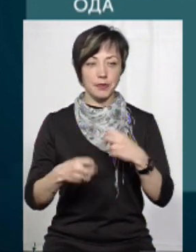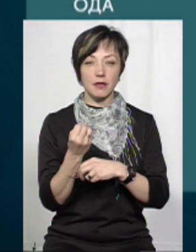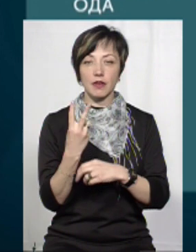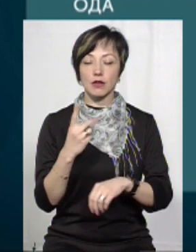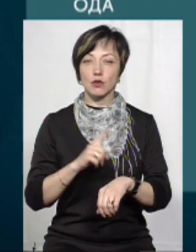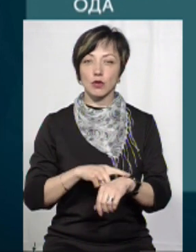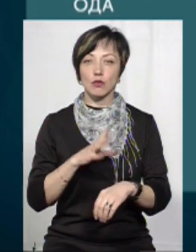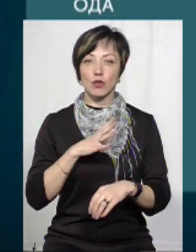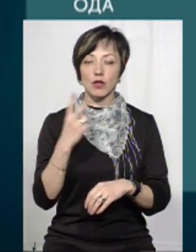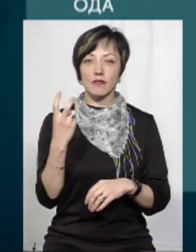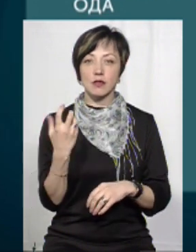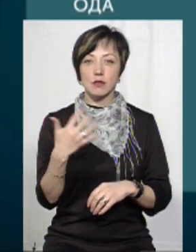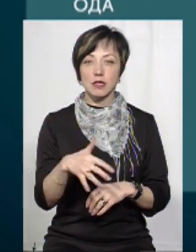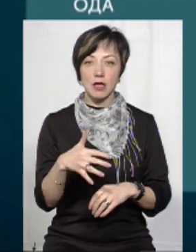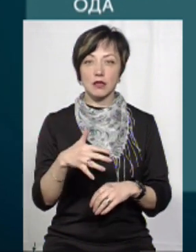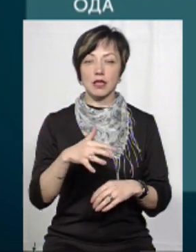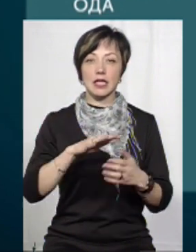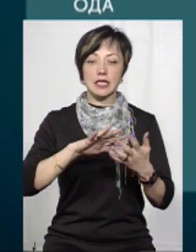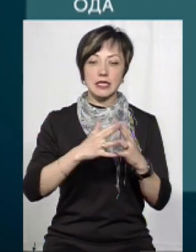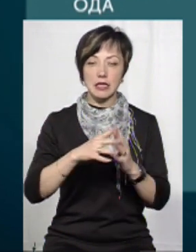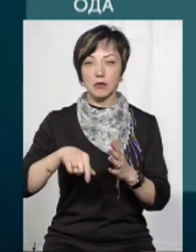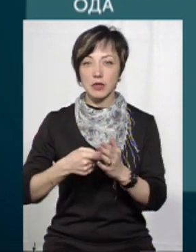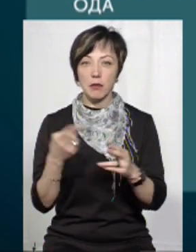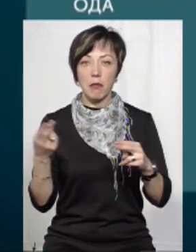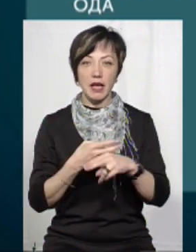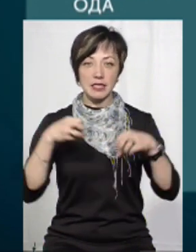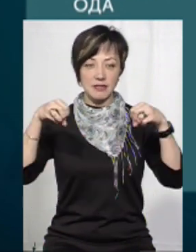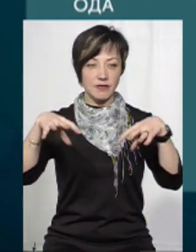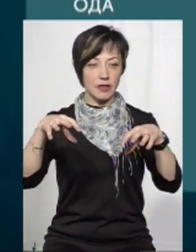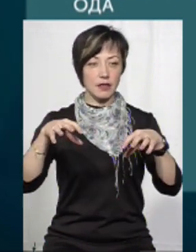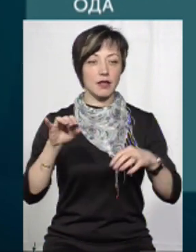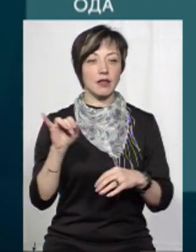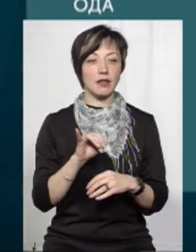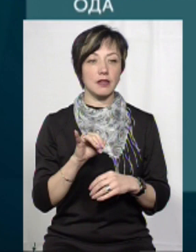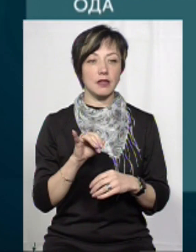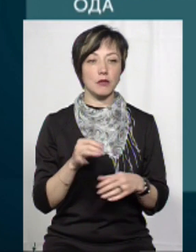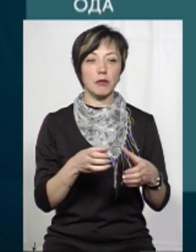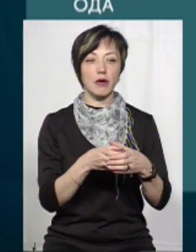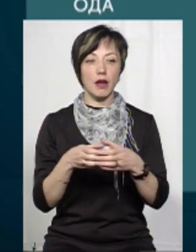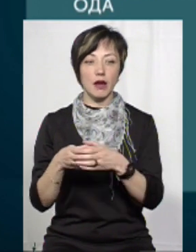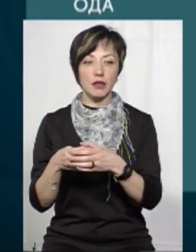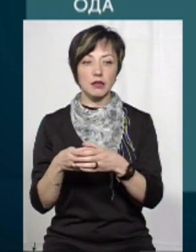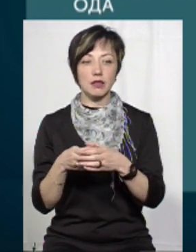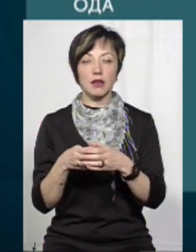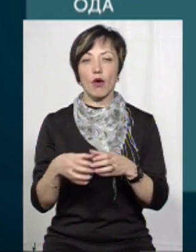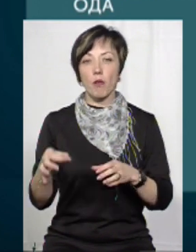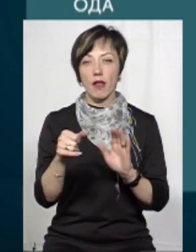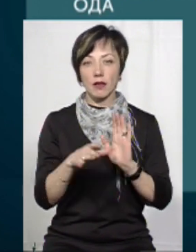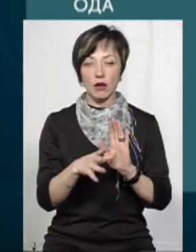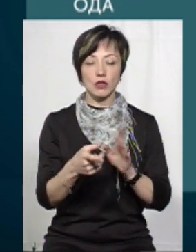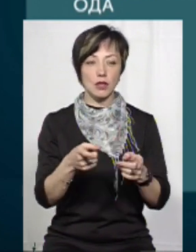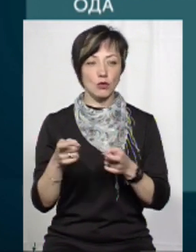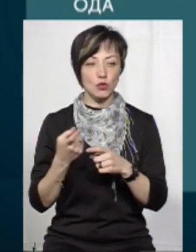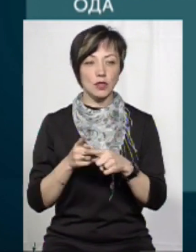годину було 250 населених пунктів знеструмлено. Ну, відповідно, бригади РЕМ обленерго залучені,